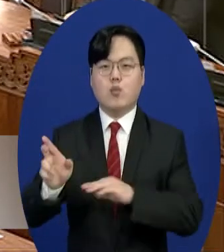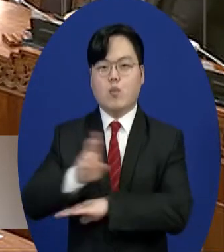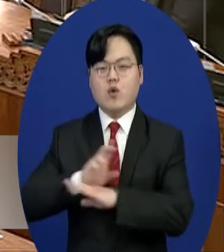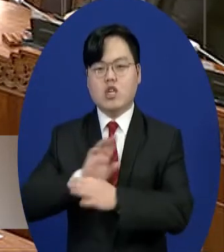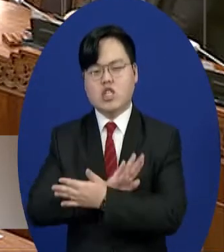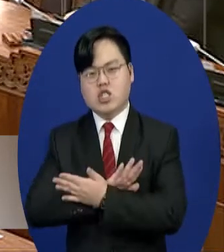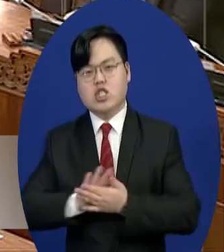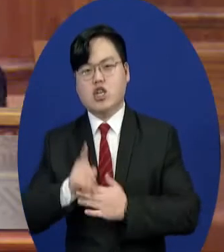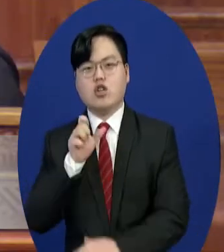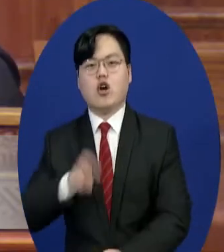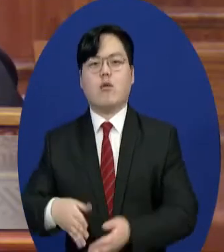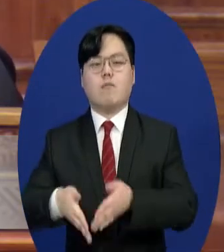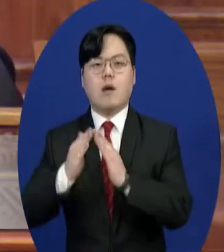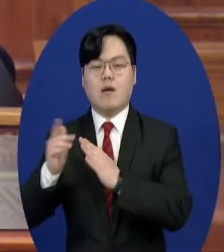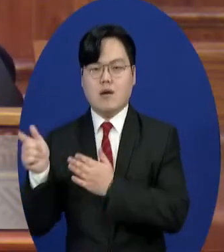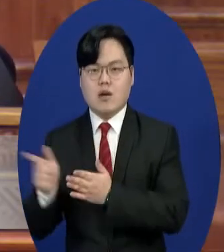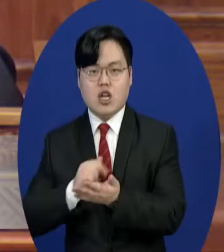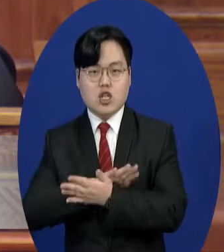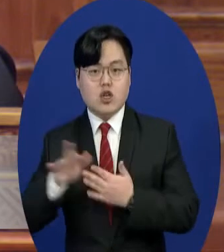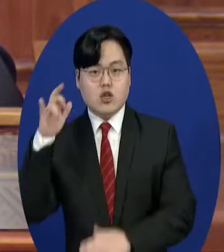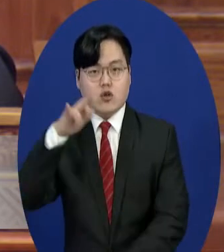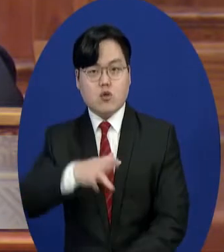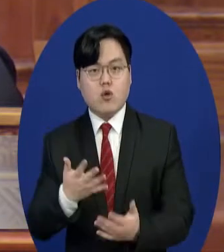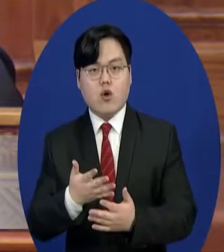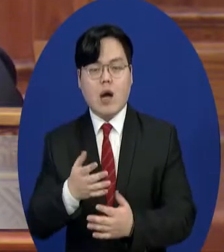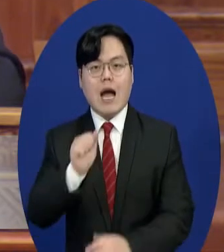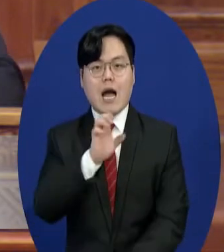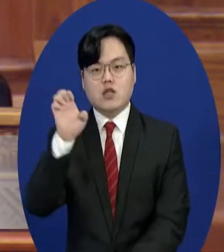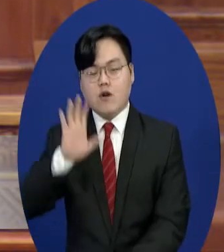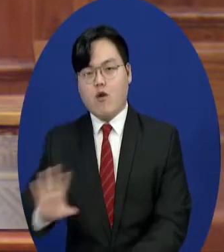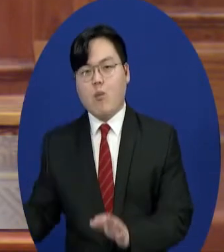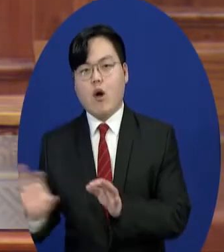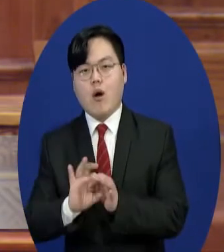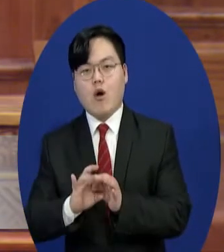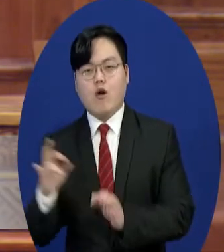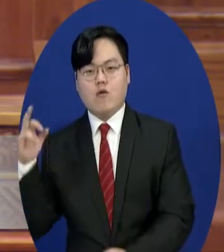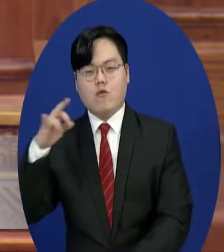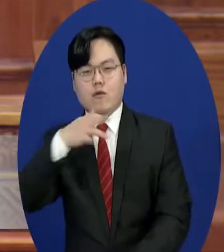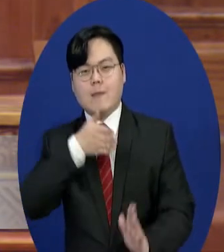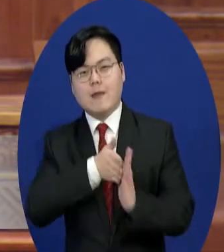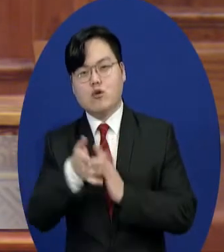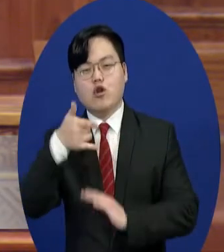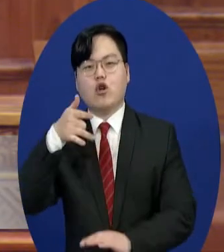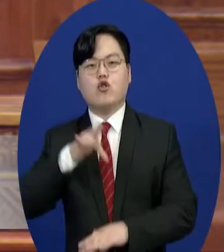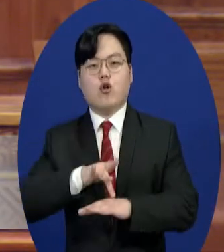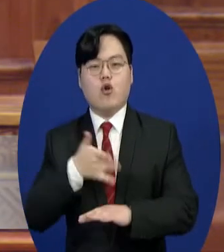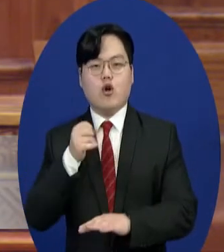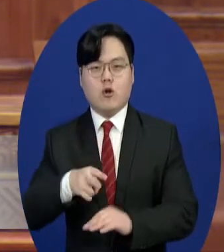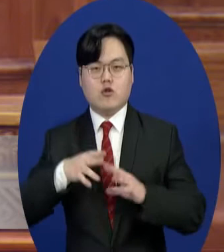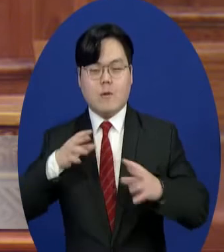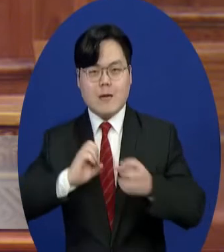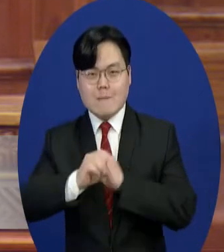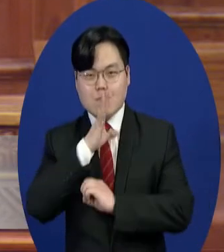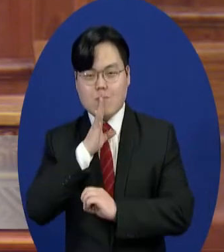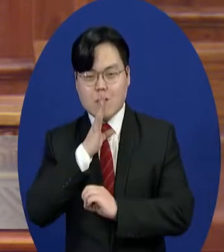байгуулах шаардлагатай байна. Шинэ эс онгоцны буудлыг Ази Европыг холбосон агаарын тээврийн дамжин өнгөрүүлэх төв болгон өргөжүүлж, агаарын тээврийн